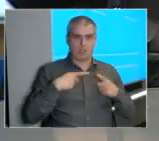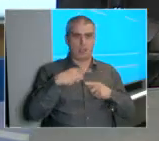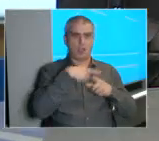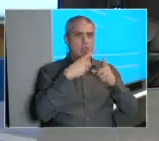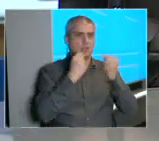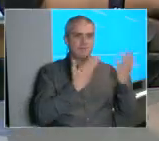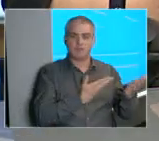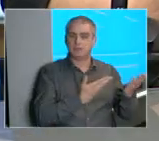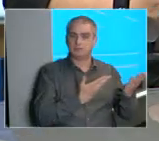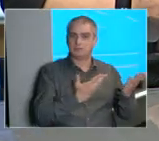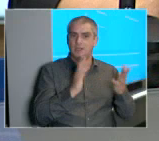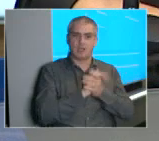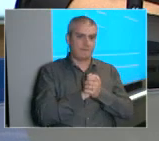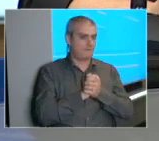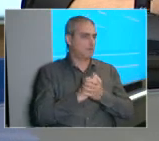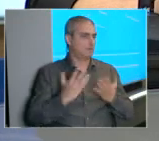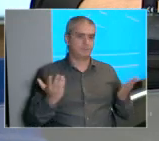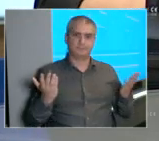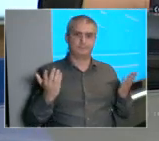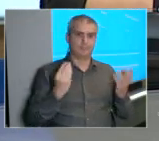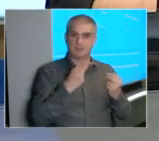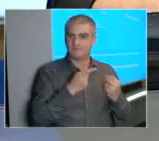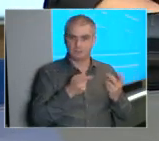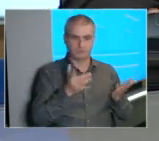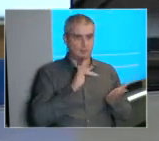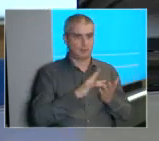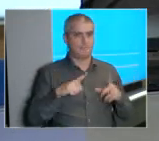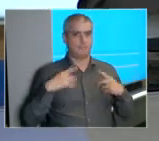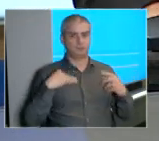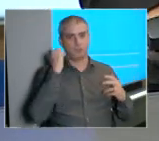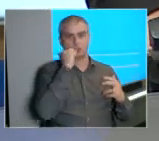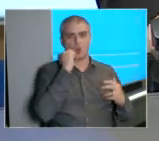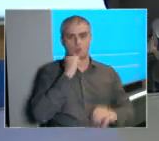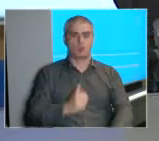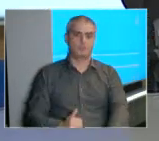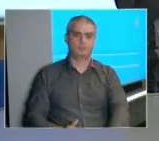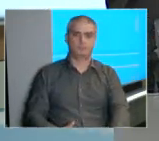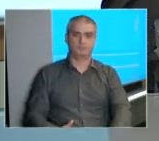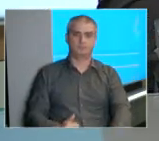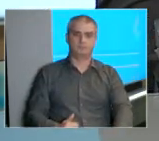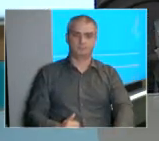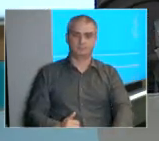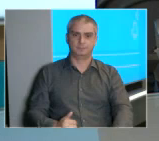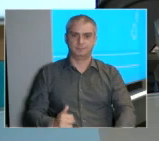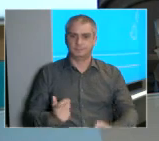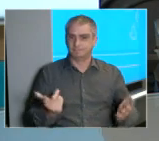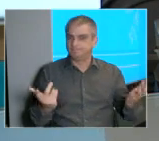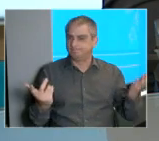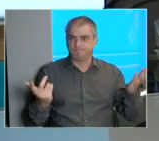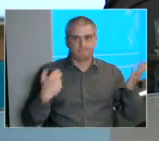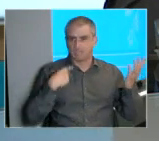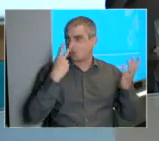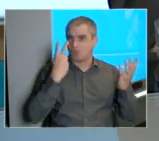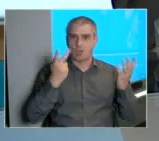עזה, חברים קרובים. הדבר הזה נוכח בחיי היום יום כל הזמן. אני לא כל כך רואה